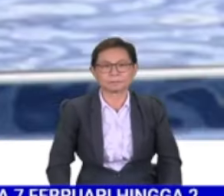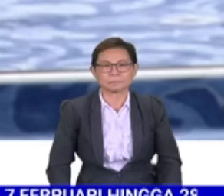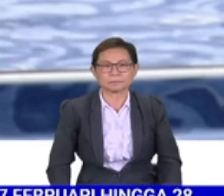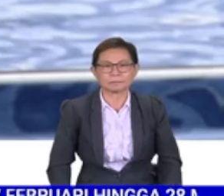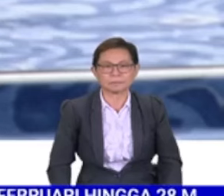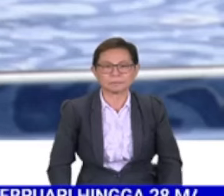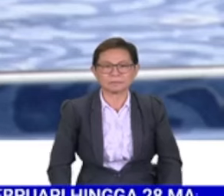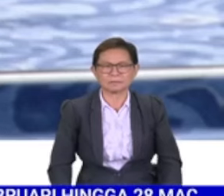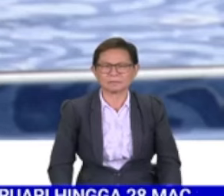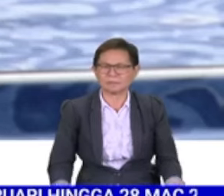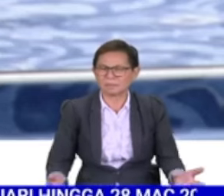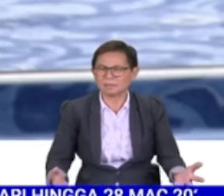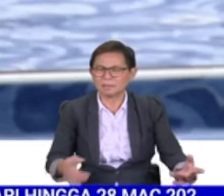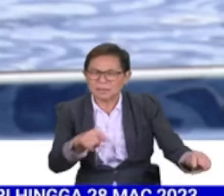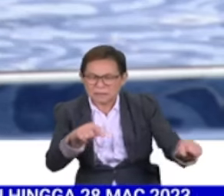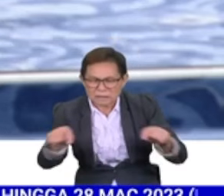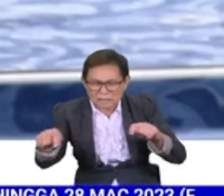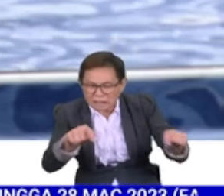Kalau